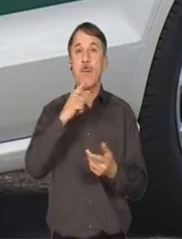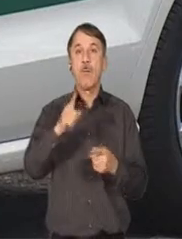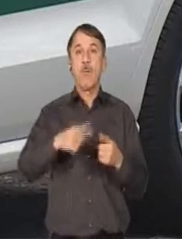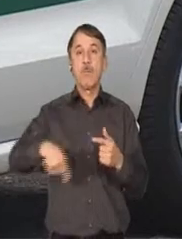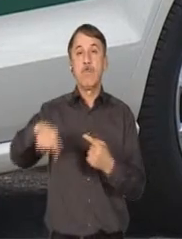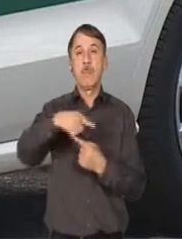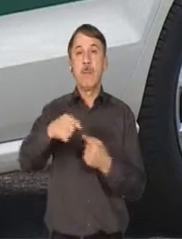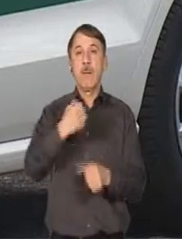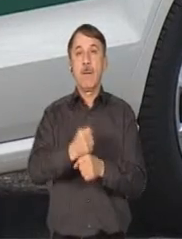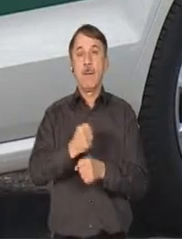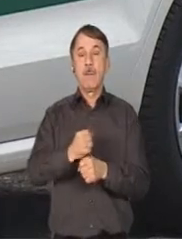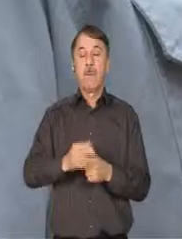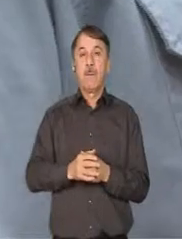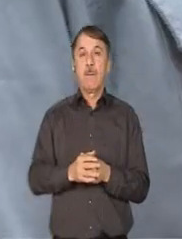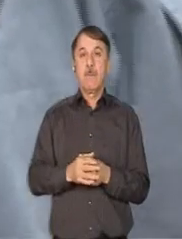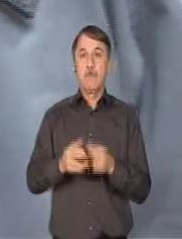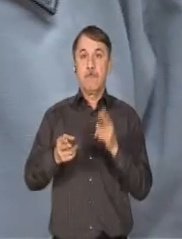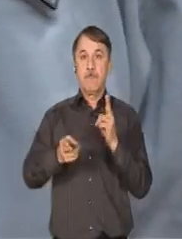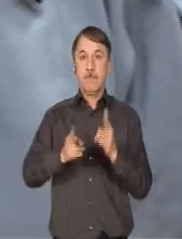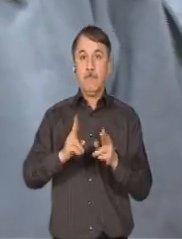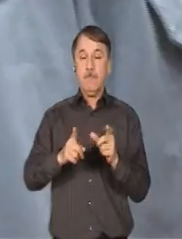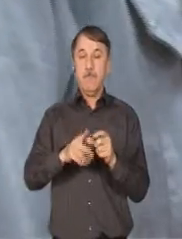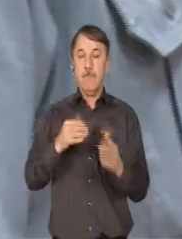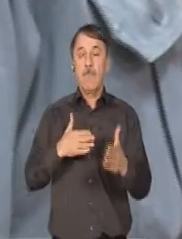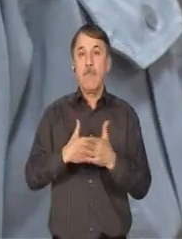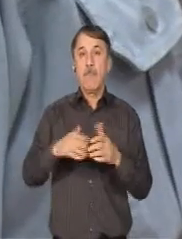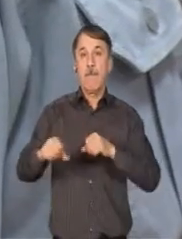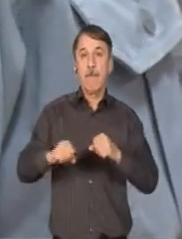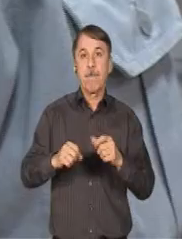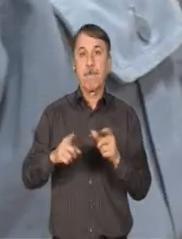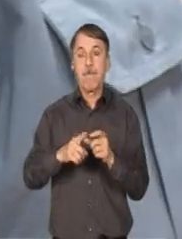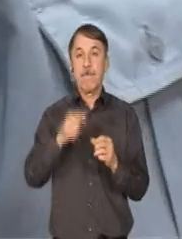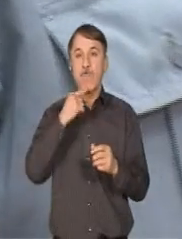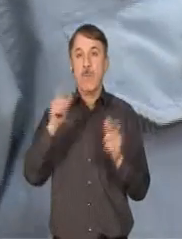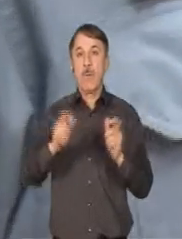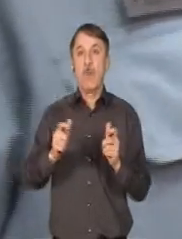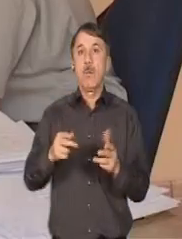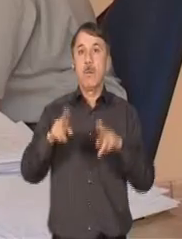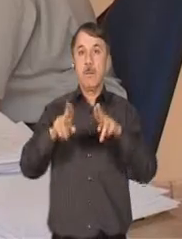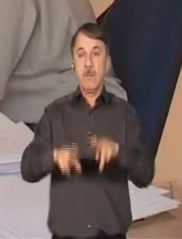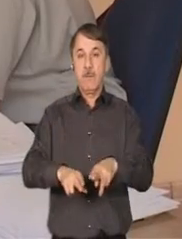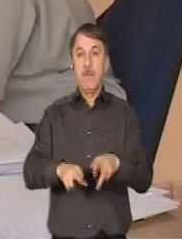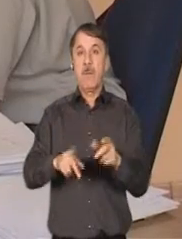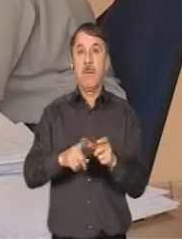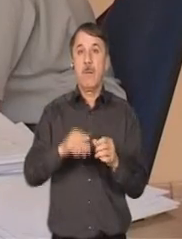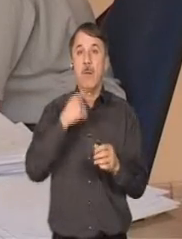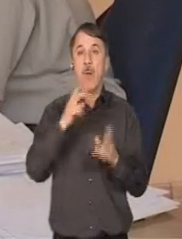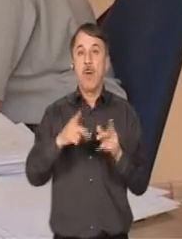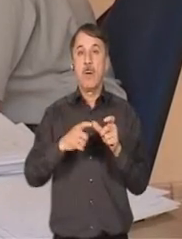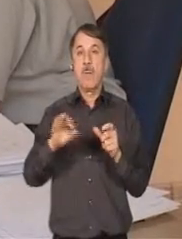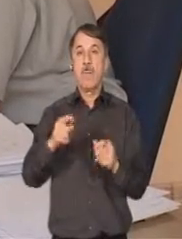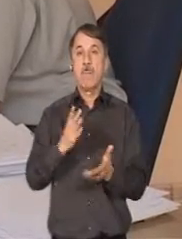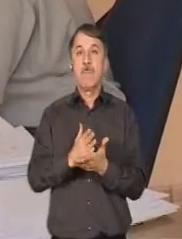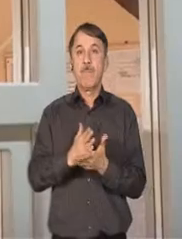u nadležnosti komunalaca. Kako saznajemo, komunalna policija pre svega sprovodi odluke Skupštine grada, gde su propisani prekršaj